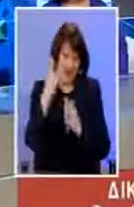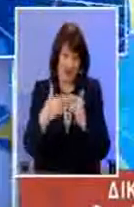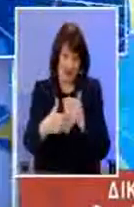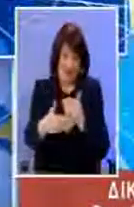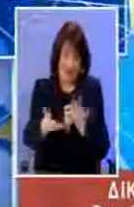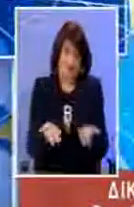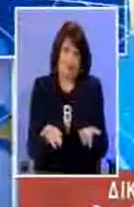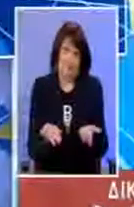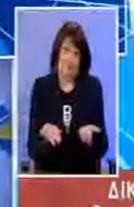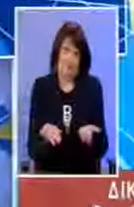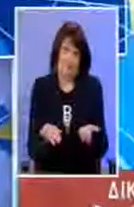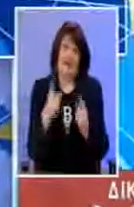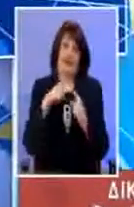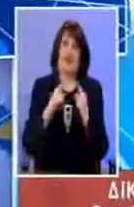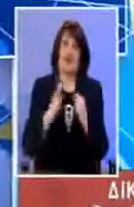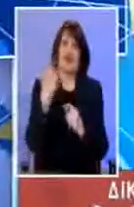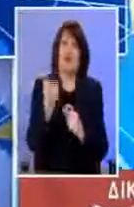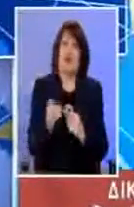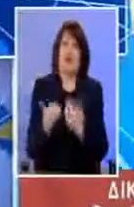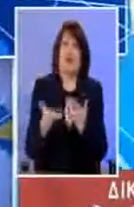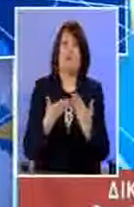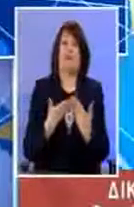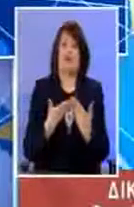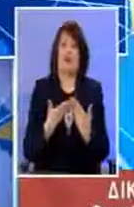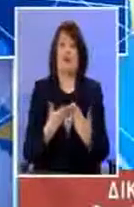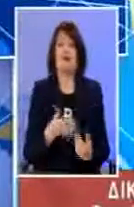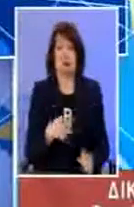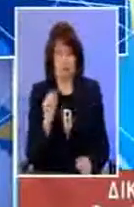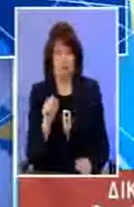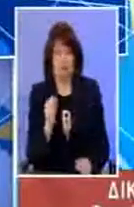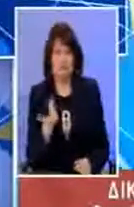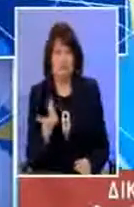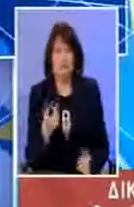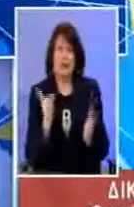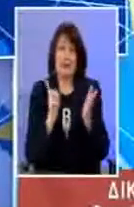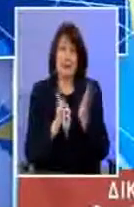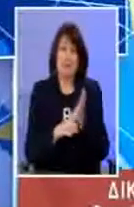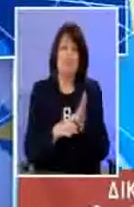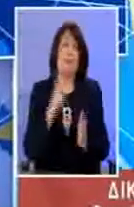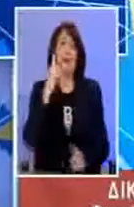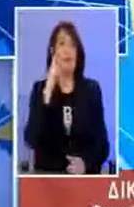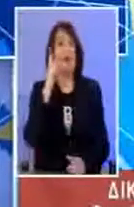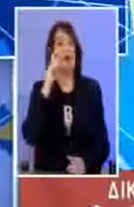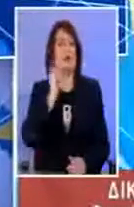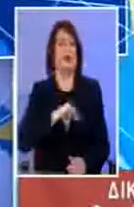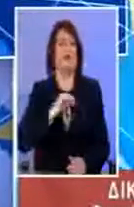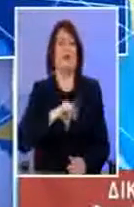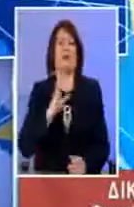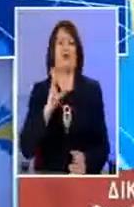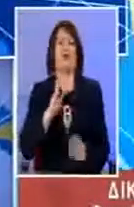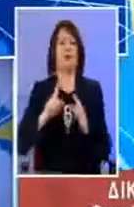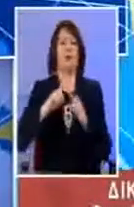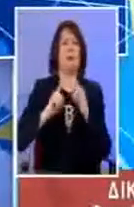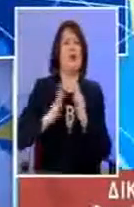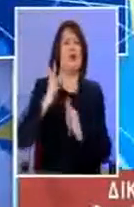έχοντας την τεχνολογία στο μέρος μας, σίγουρα είναι μεγάλο έγνο. Πρέπει να την εκμεταλλευτούμε και να